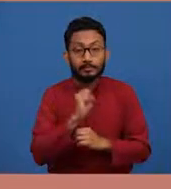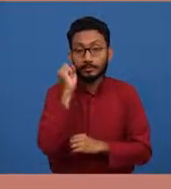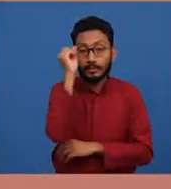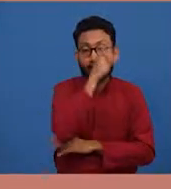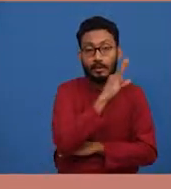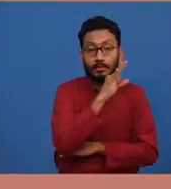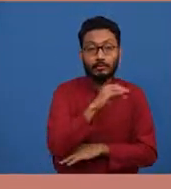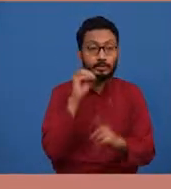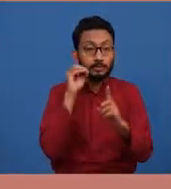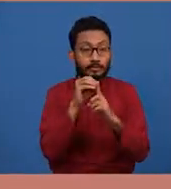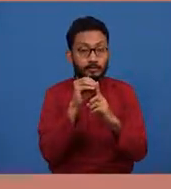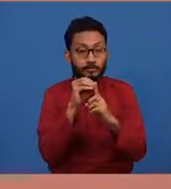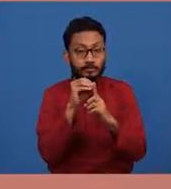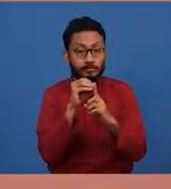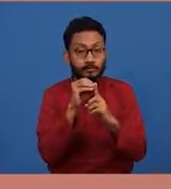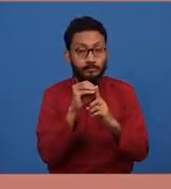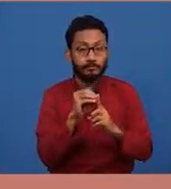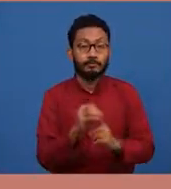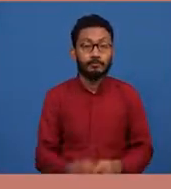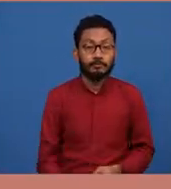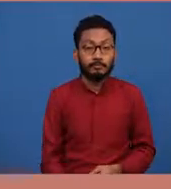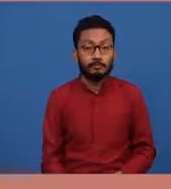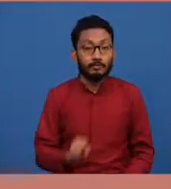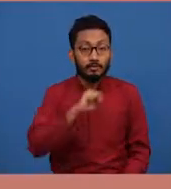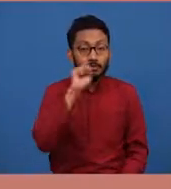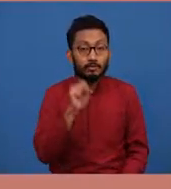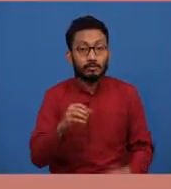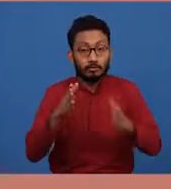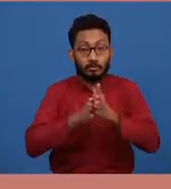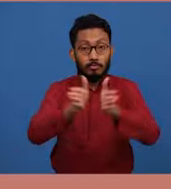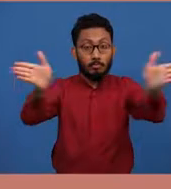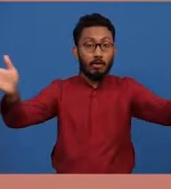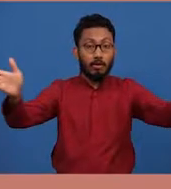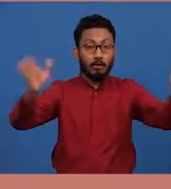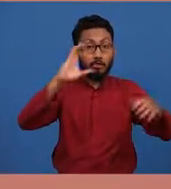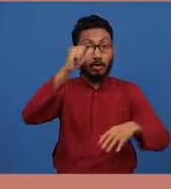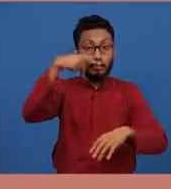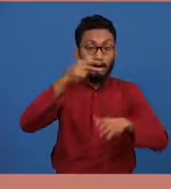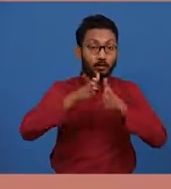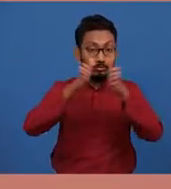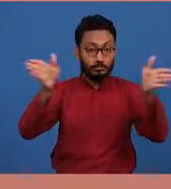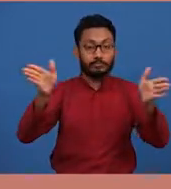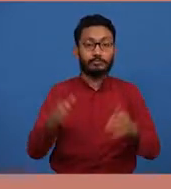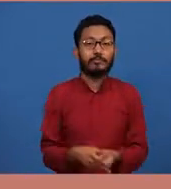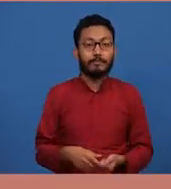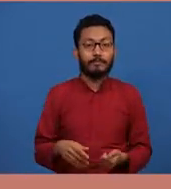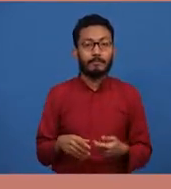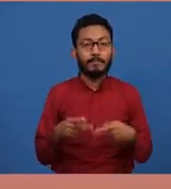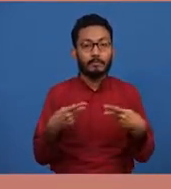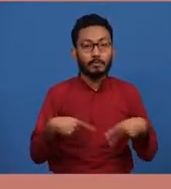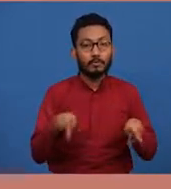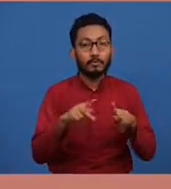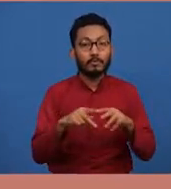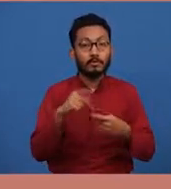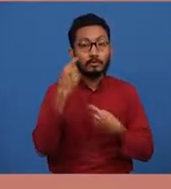objektif. Manakala soalan bercapah pula, pertama, memerlukan